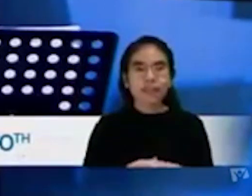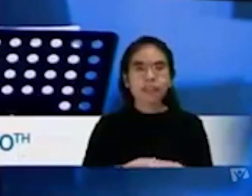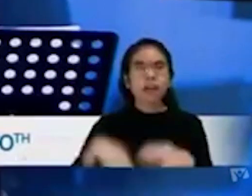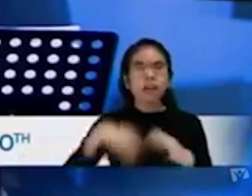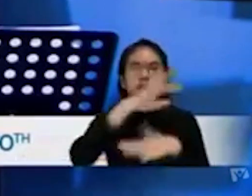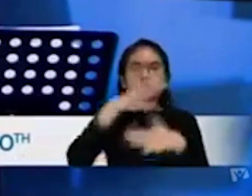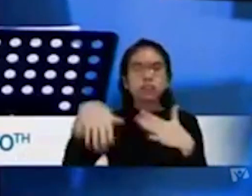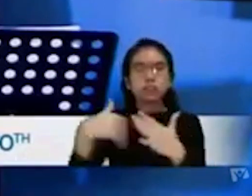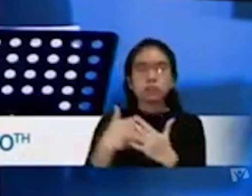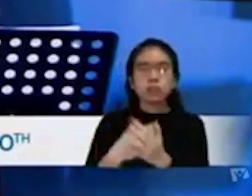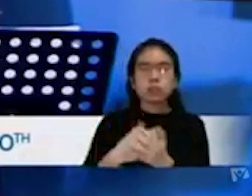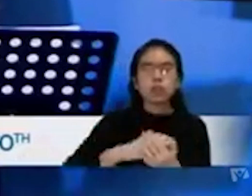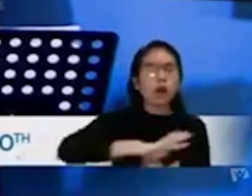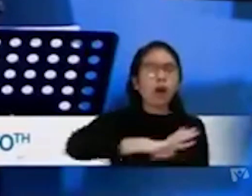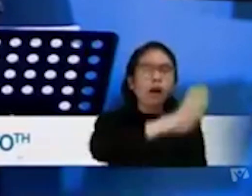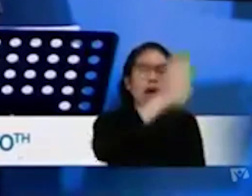semesta.